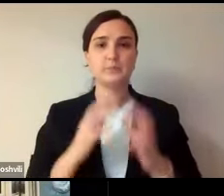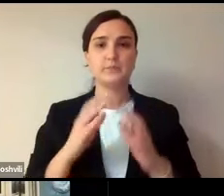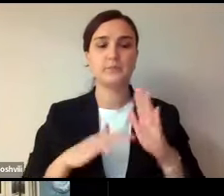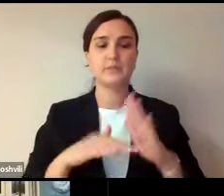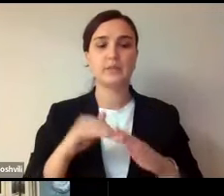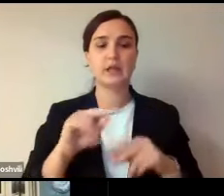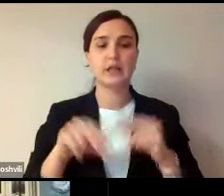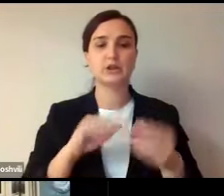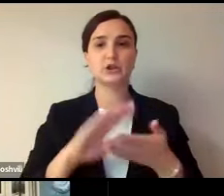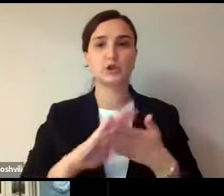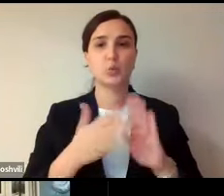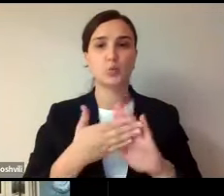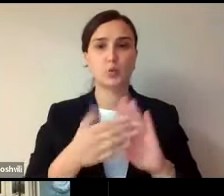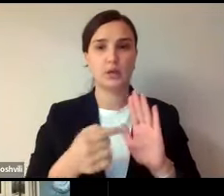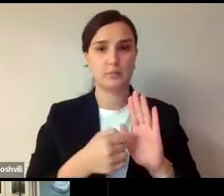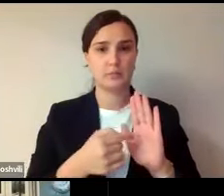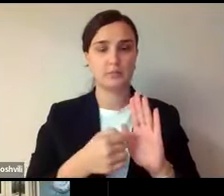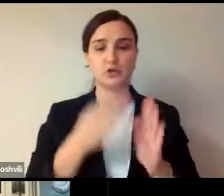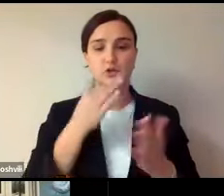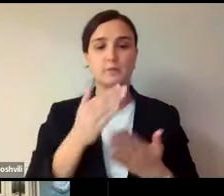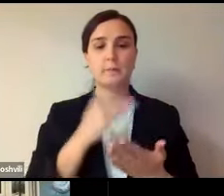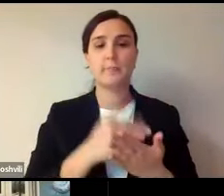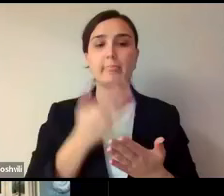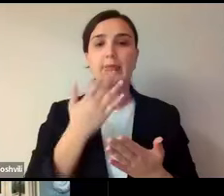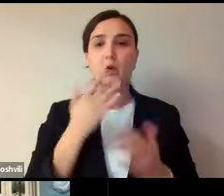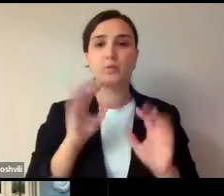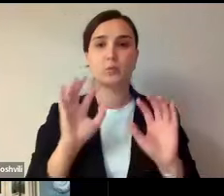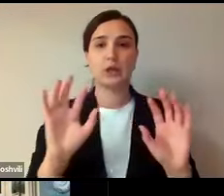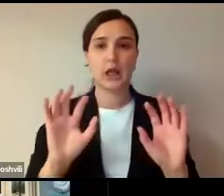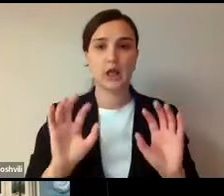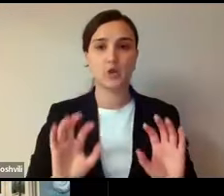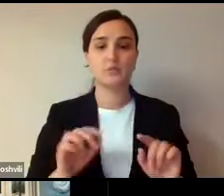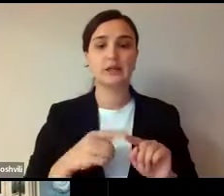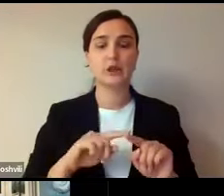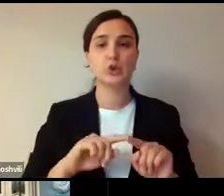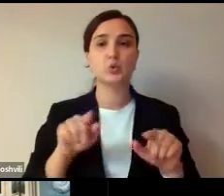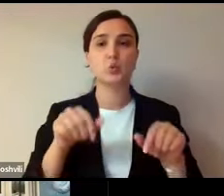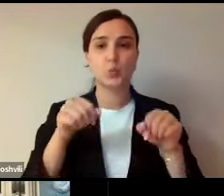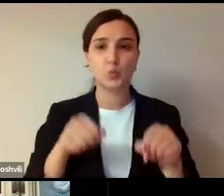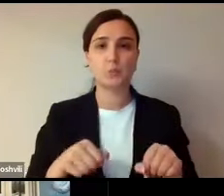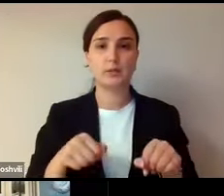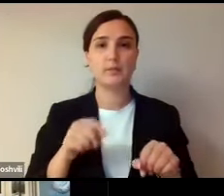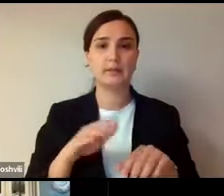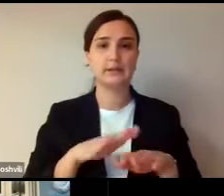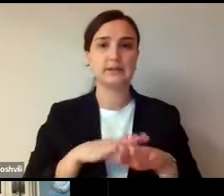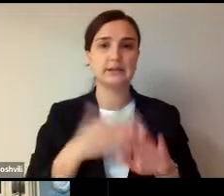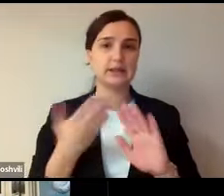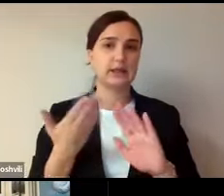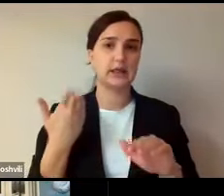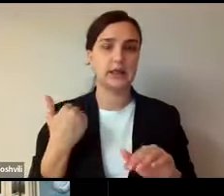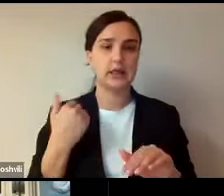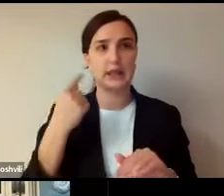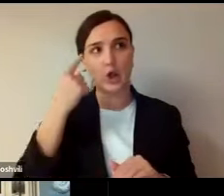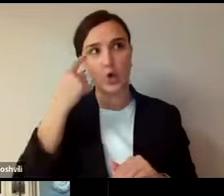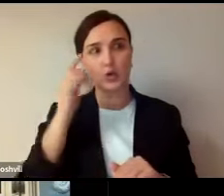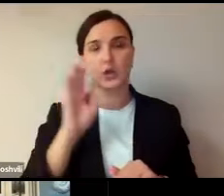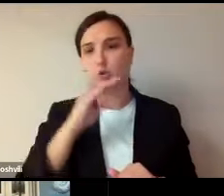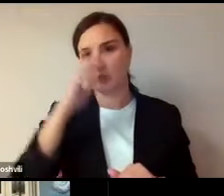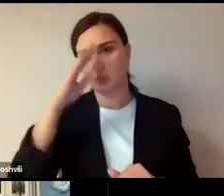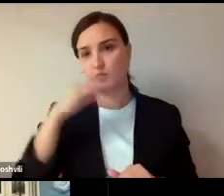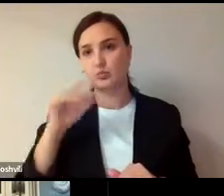ხელშეკრულების პირველ რიგში და შემდეგ ჩვენი ეროვნული კანონმდებლობით და ეს ის უფლებაა, რომელიც დიდი ხანი ეგონათ მშობლებს,